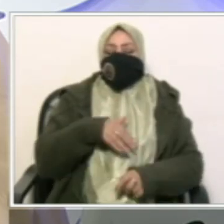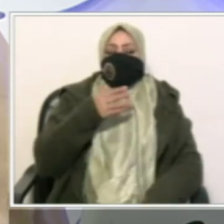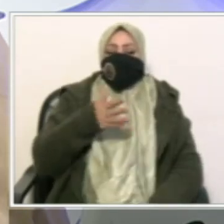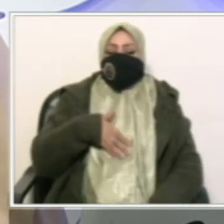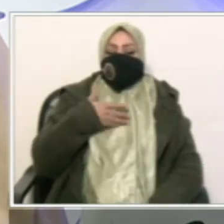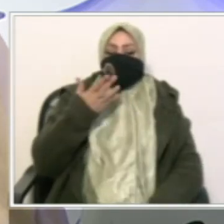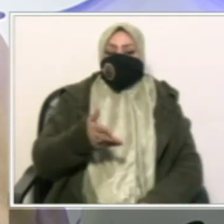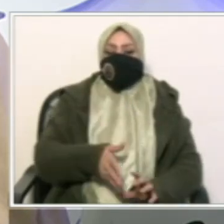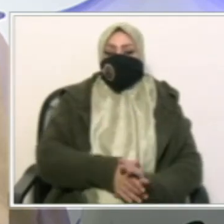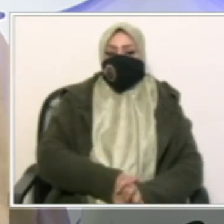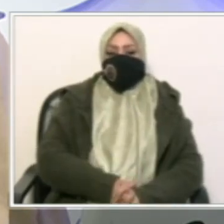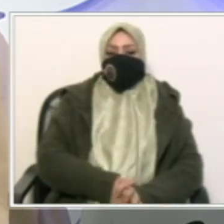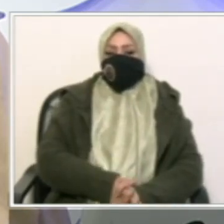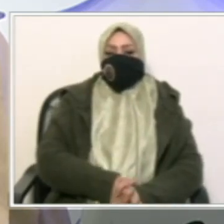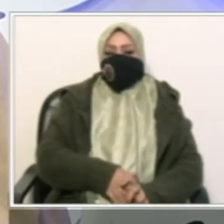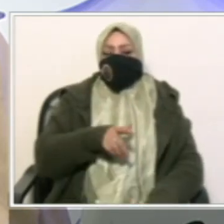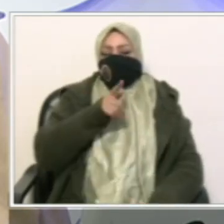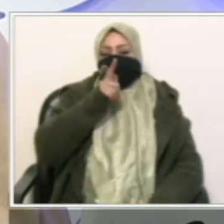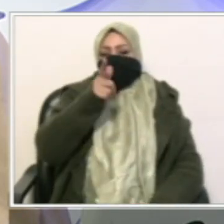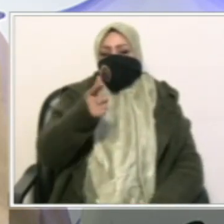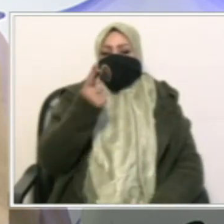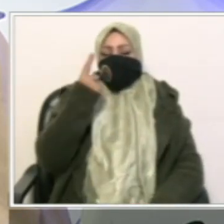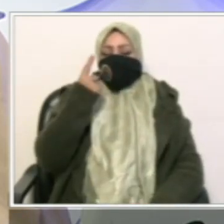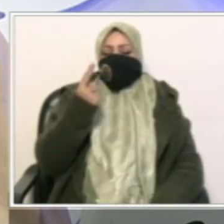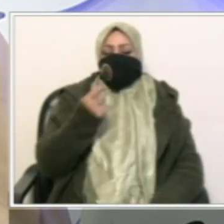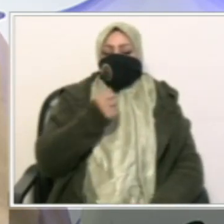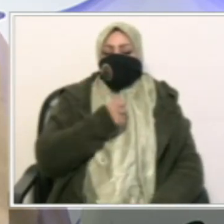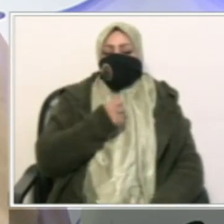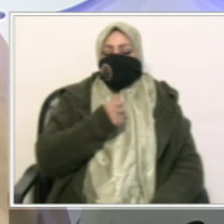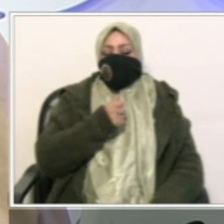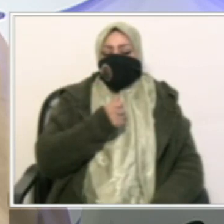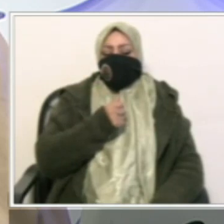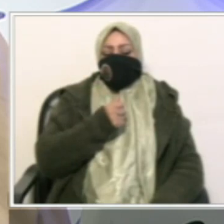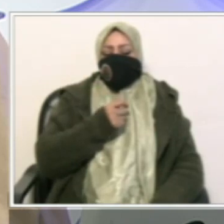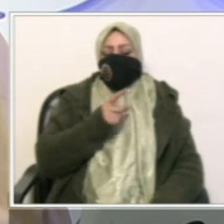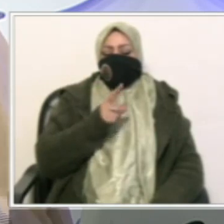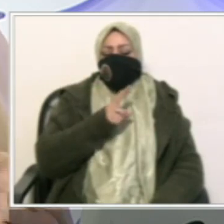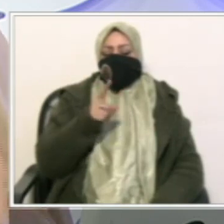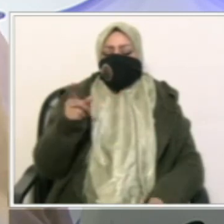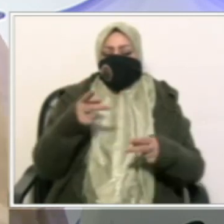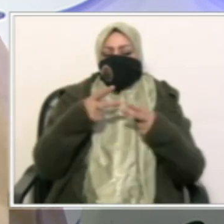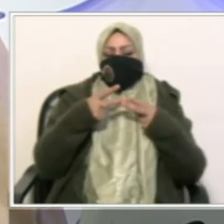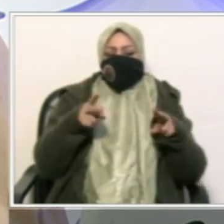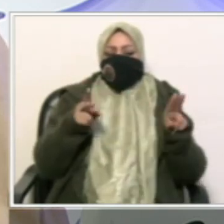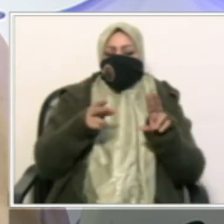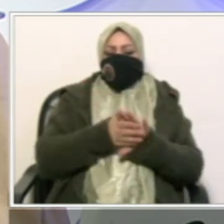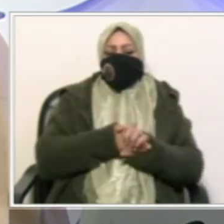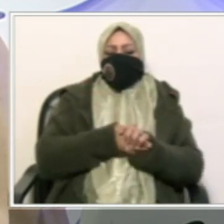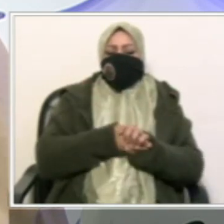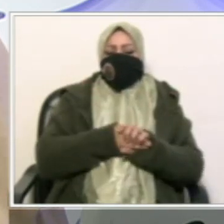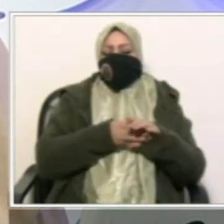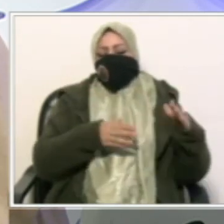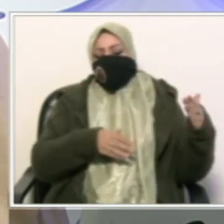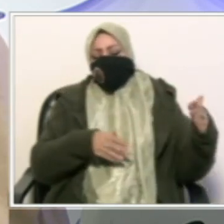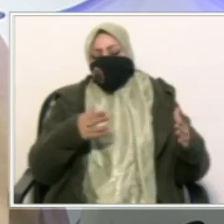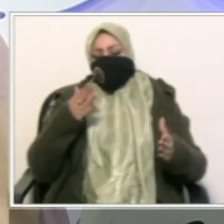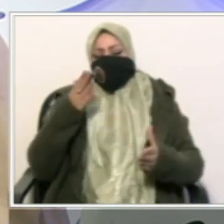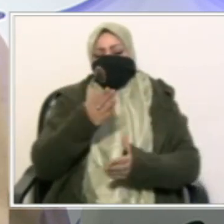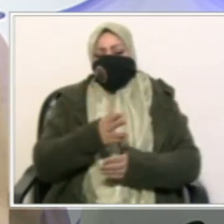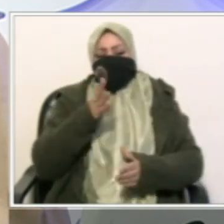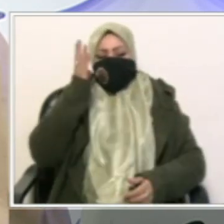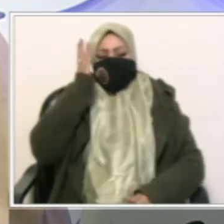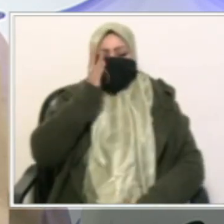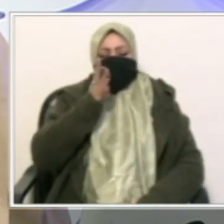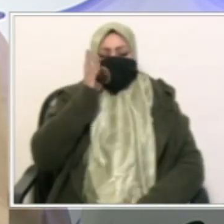لا يقول به، لا يستفتح، وإنما يدخل في الصلاة، واستفتاح يترك للنوافل، وهذا هو مشهور المذهب